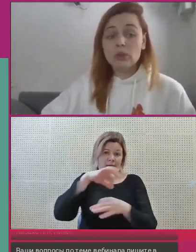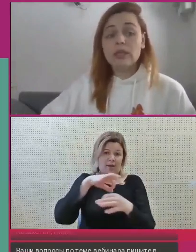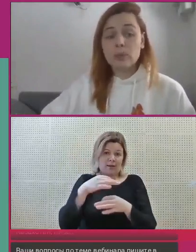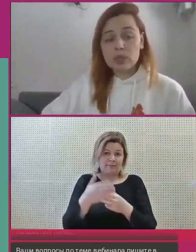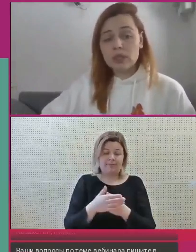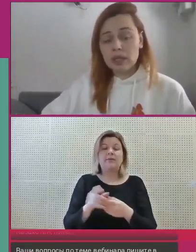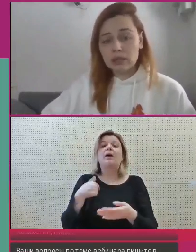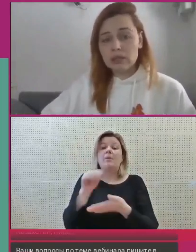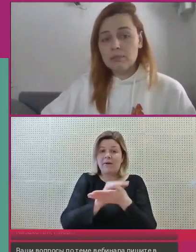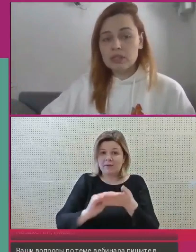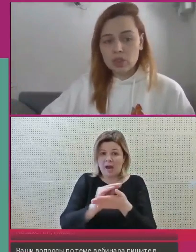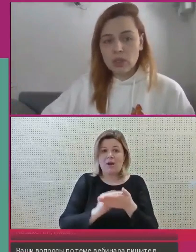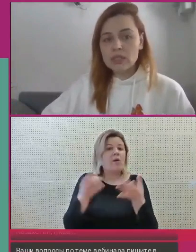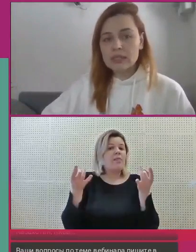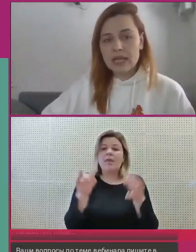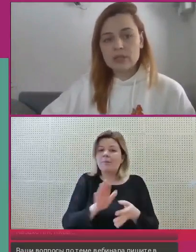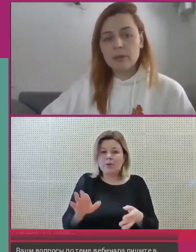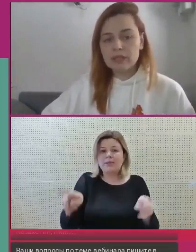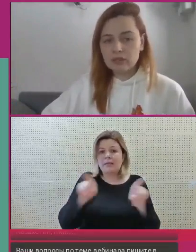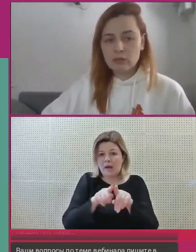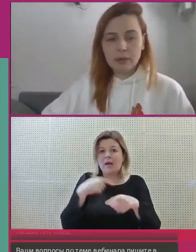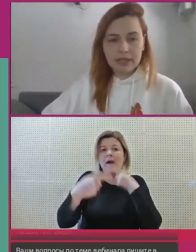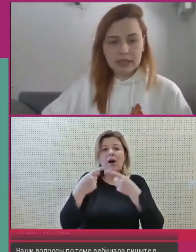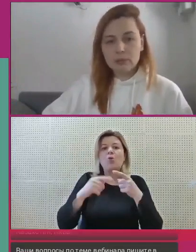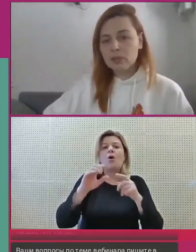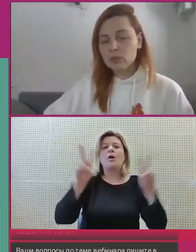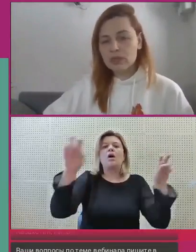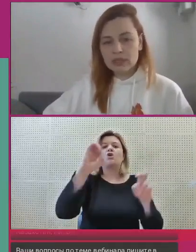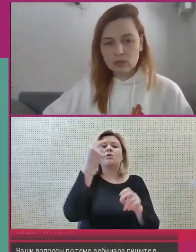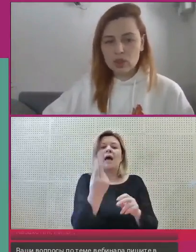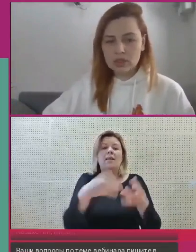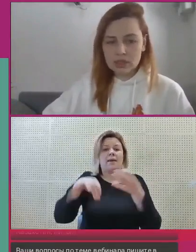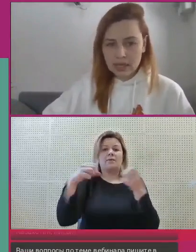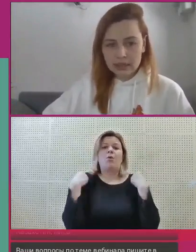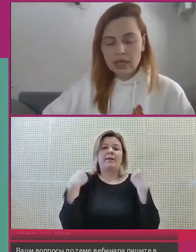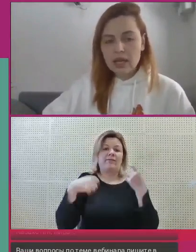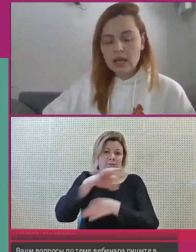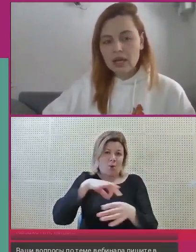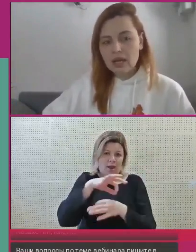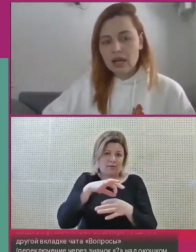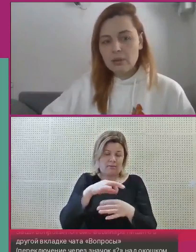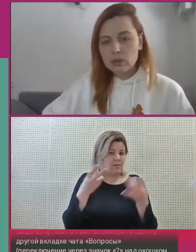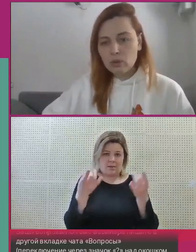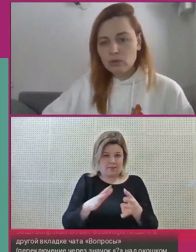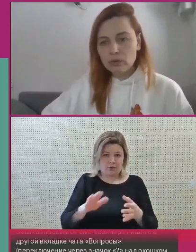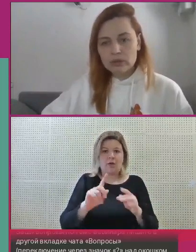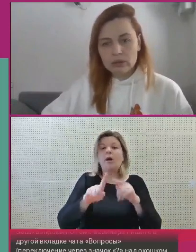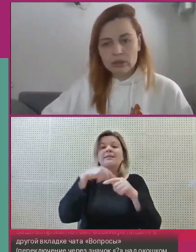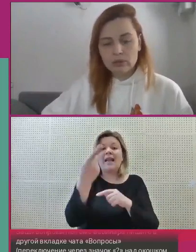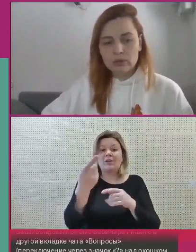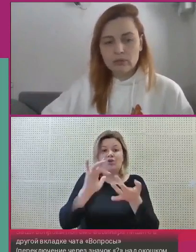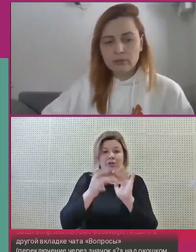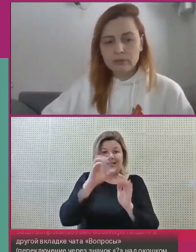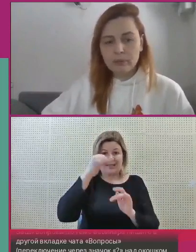Повторюсь, что я не просто так обозначаю социально-спортивного проекта, потому что следующий сайт обосновывает